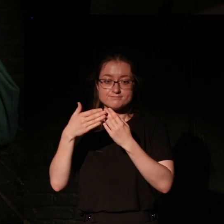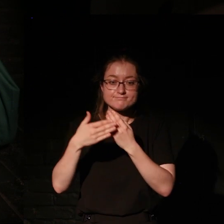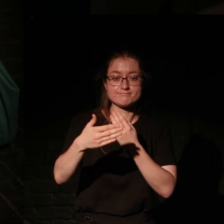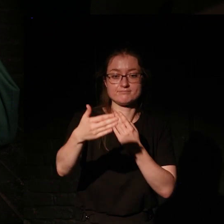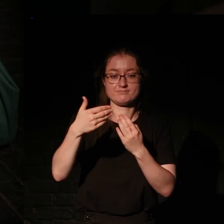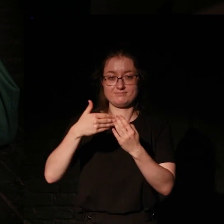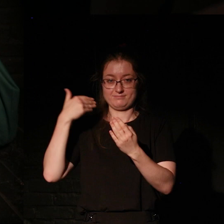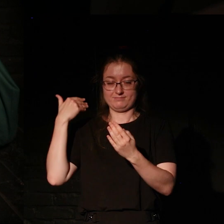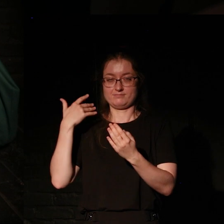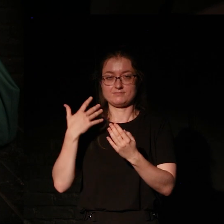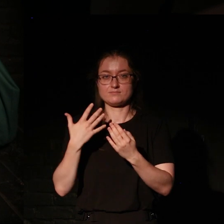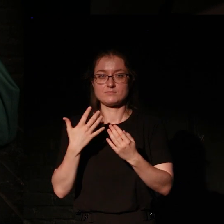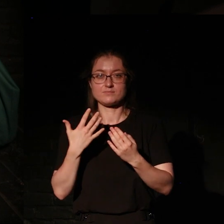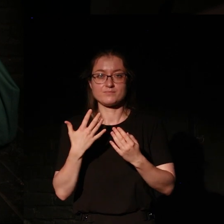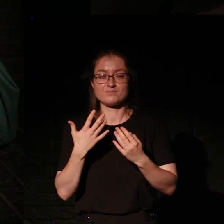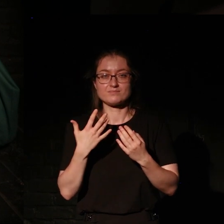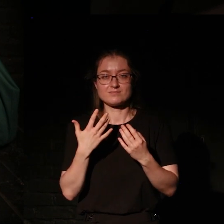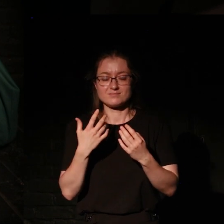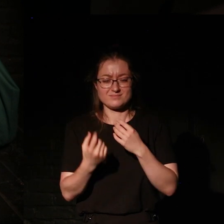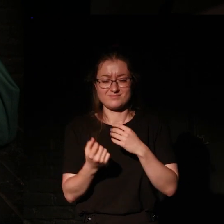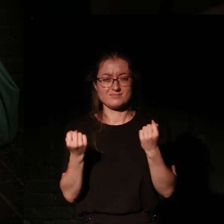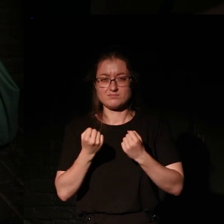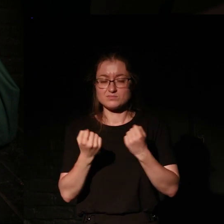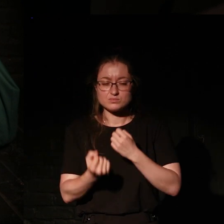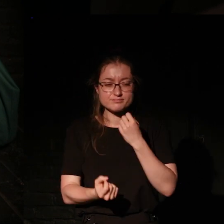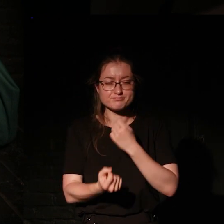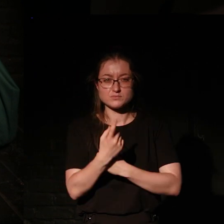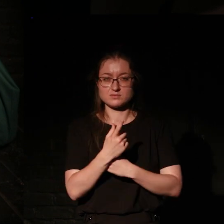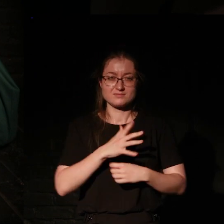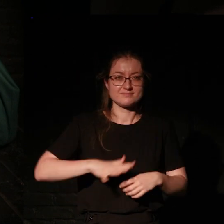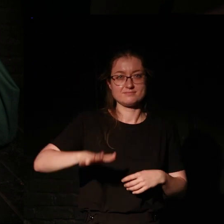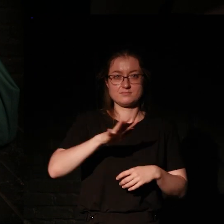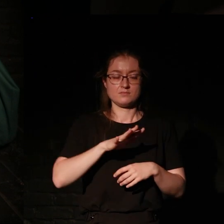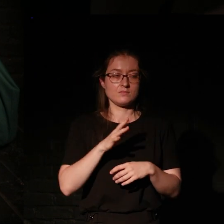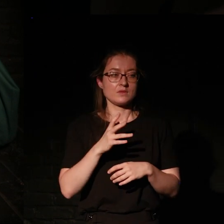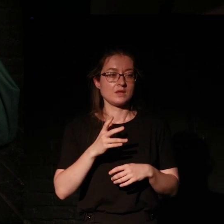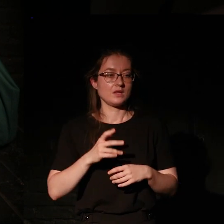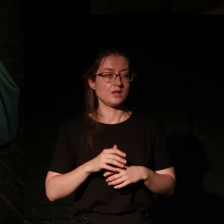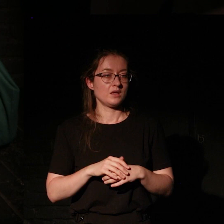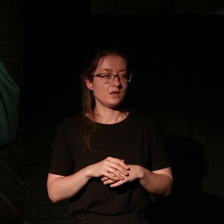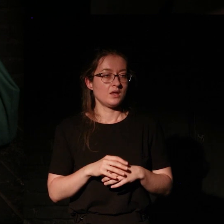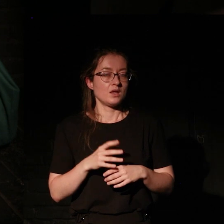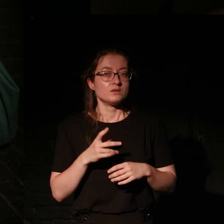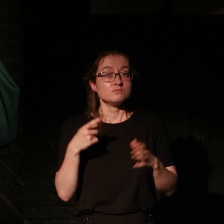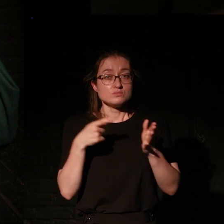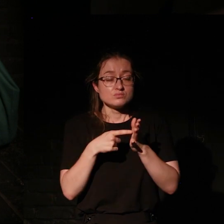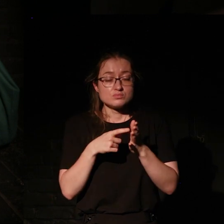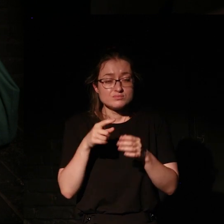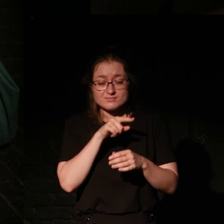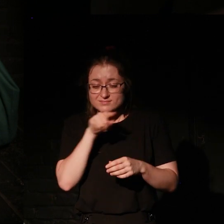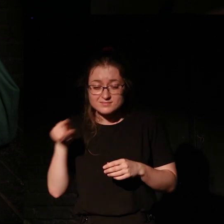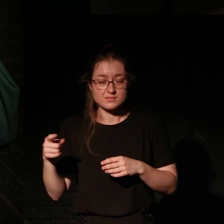rejony. To wszystko sprawia, że przy lekturze Biblii, jak sądzę, o